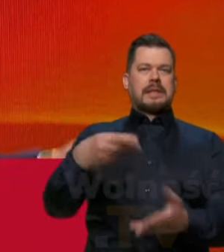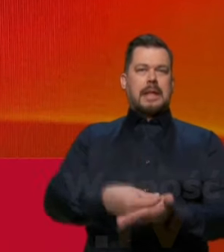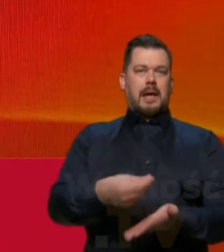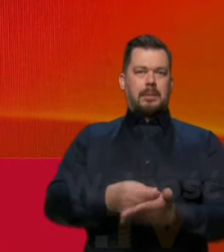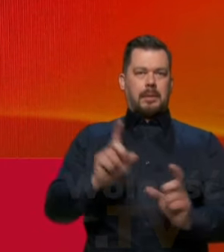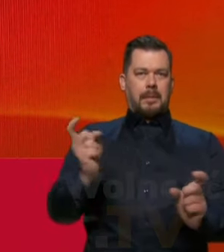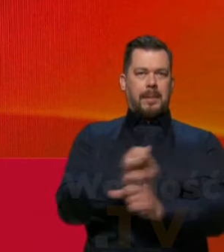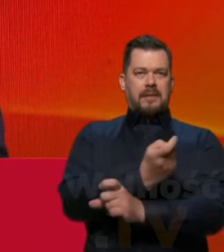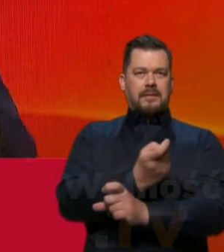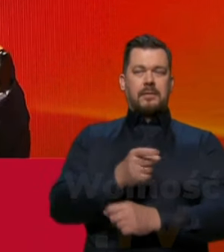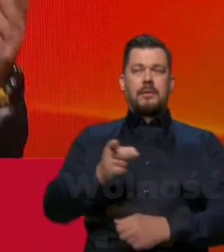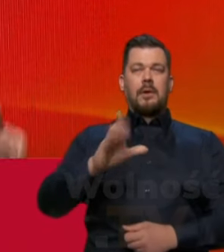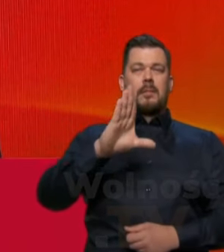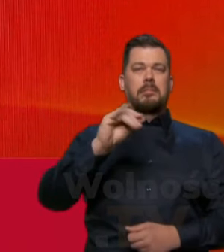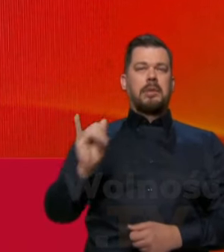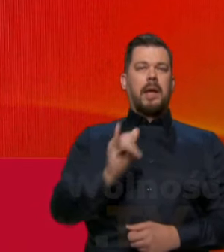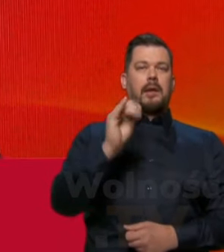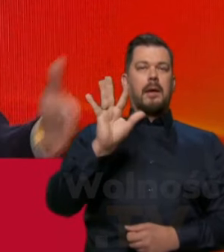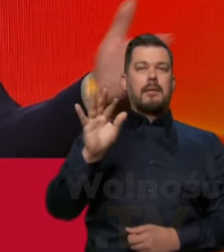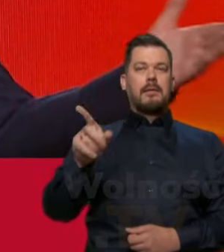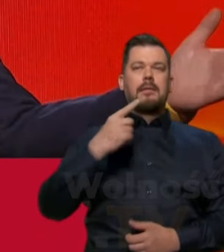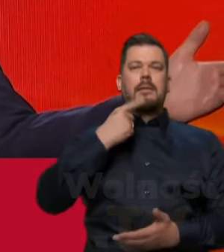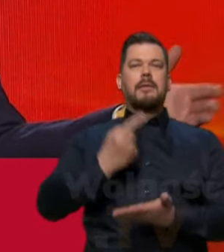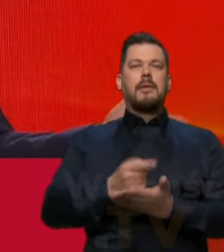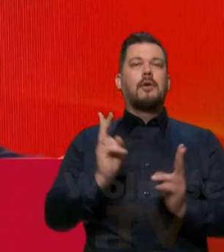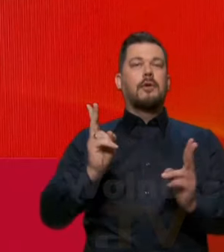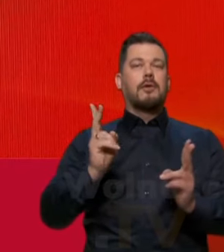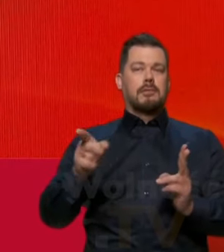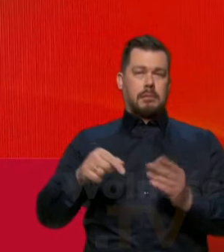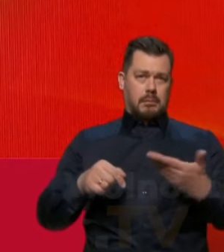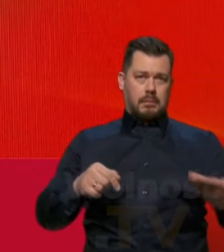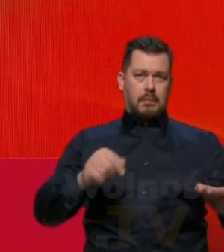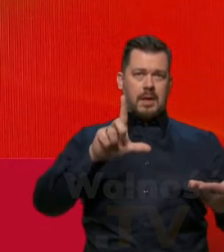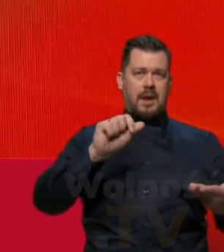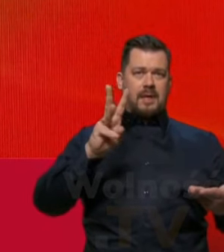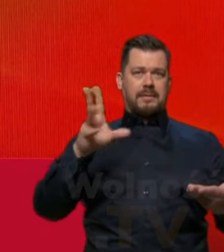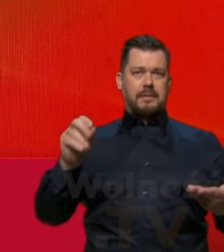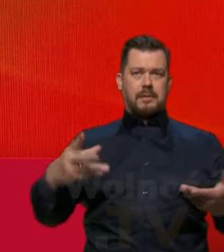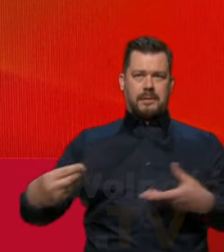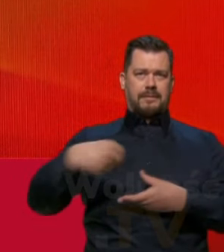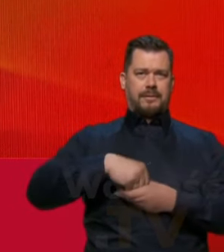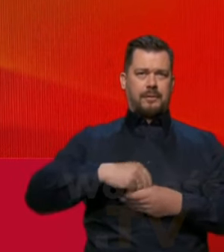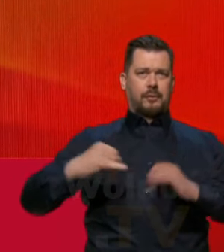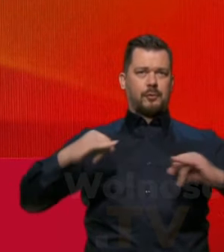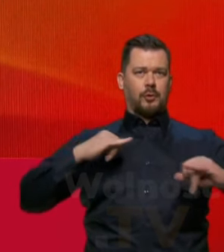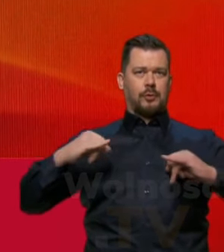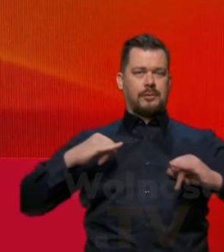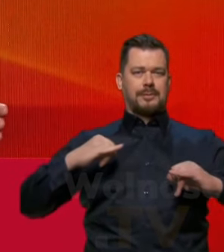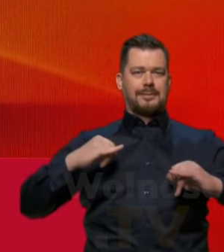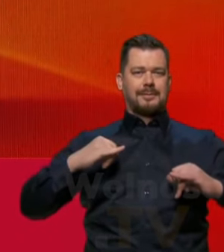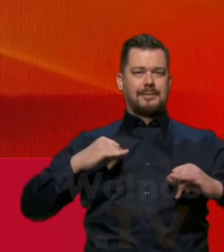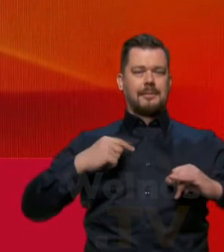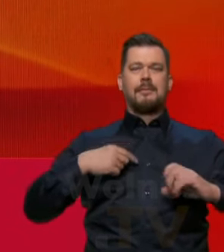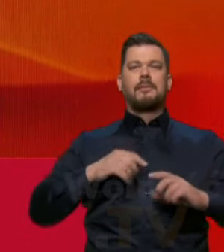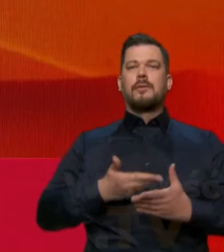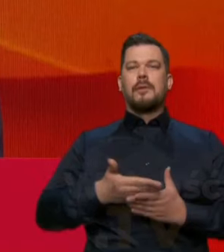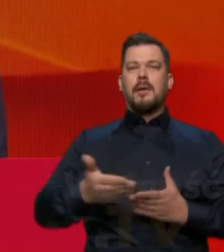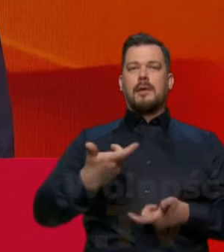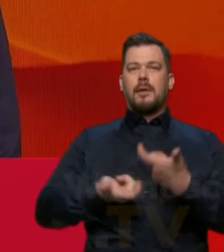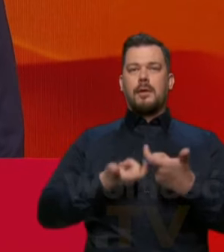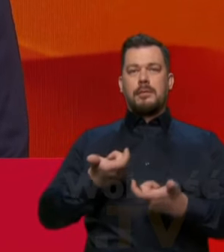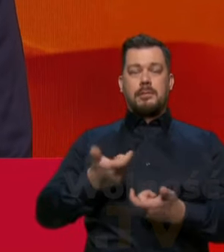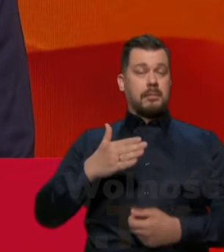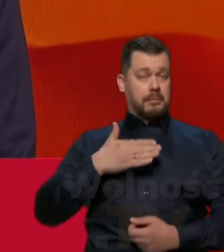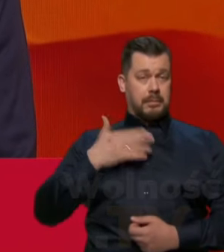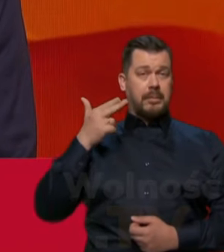że pani Biejat o tym mówi, że ktoś będzie decydował. Przecież Lewica uczestniczy w rządzie. W związku z tym to będzie decyzja rządu, co zrobić z tym terenem. Ja mam nadzieję,